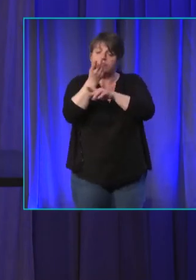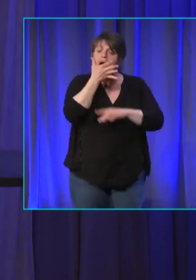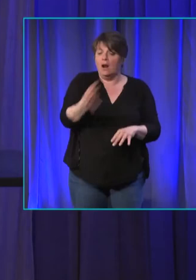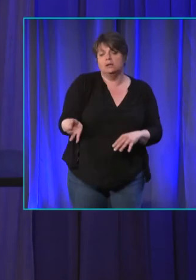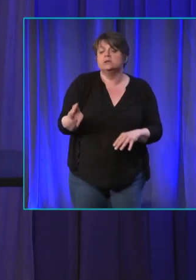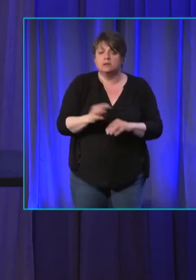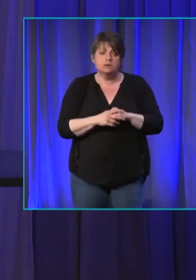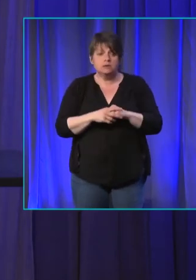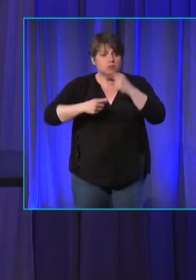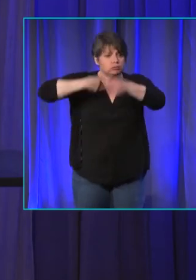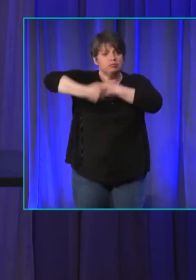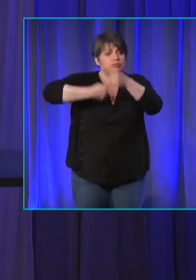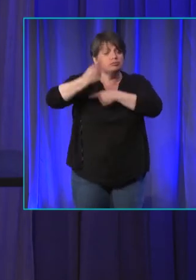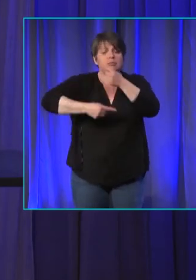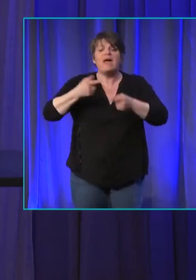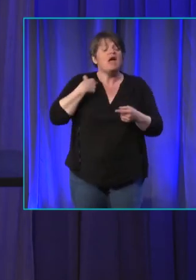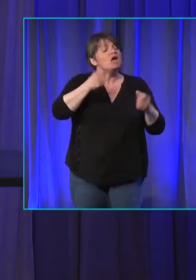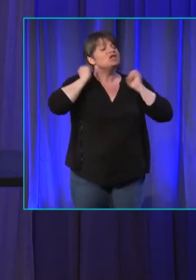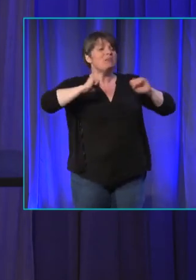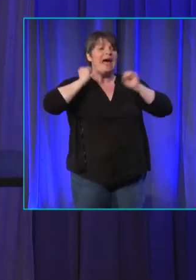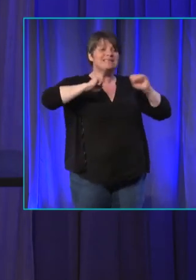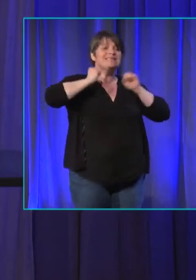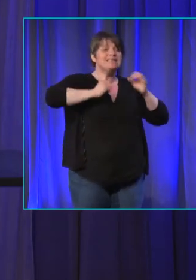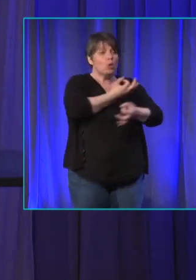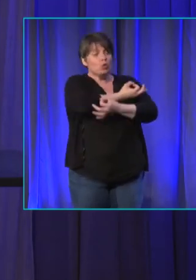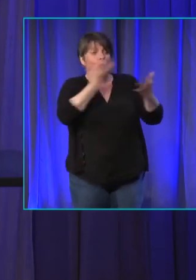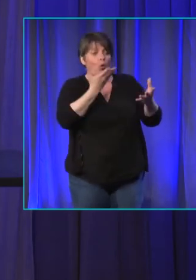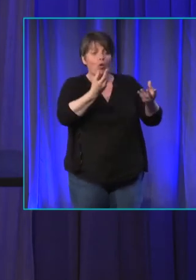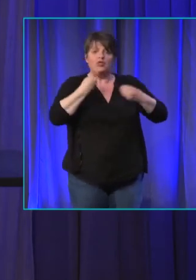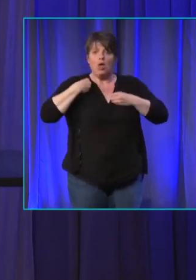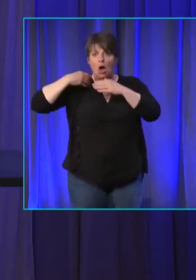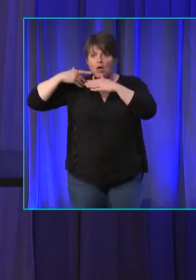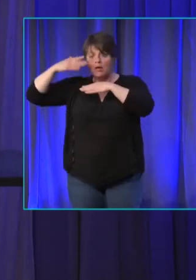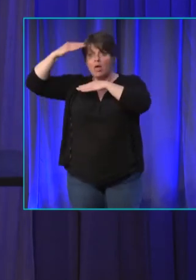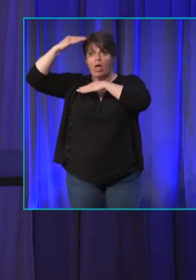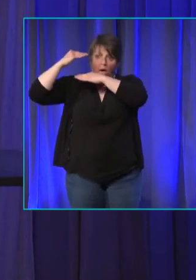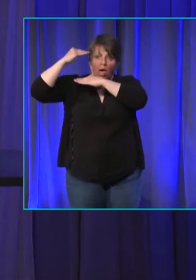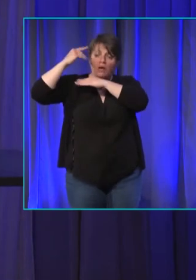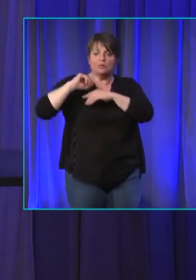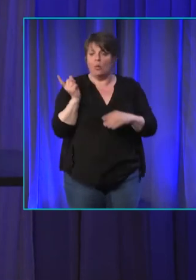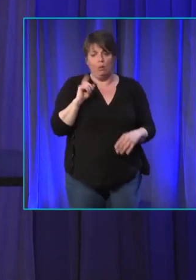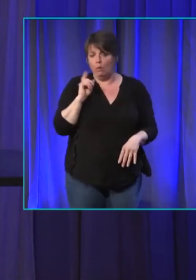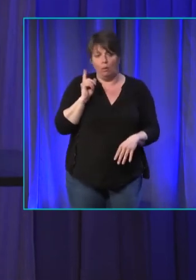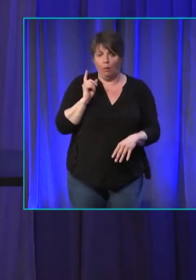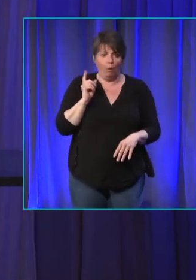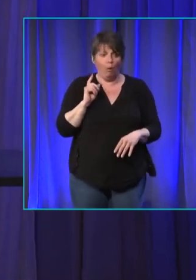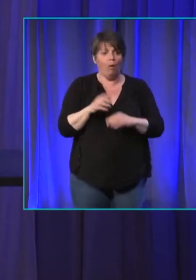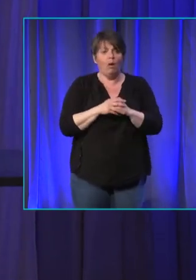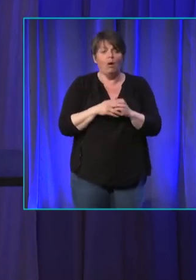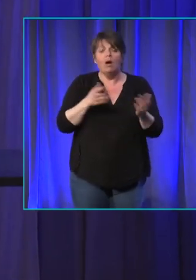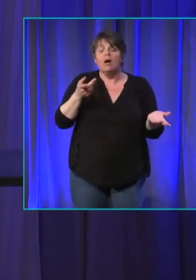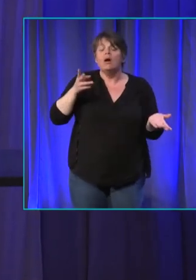Voilà. Mais en tout cas, ce n'est pas la gym qui va vous faire rétrécir. Hein. Alors, la gym